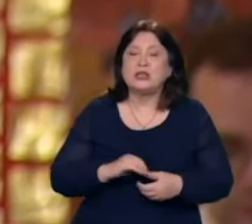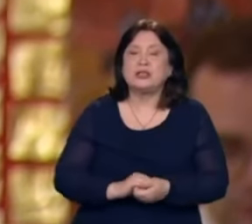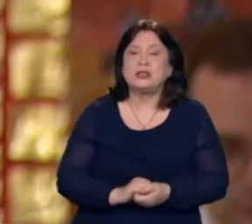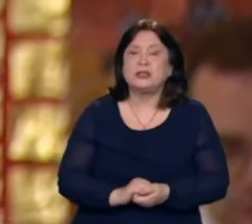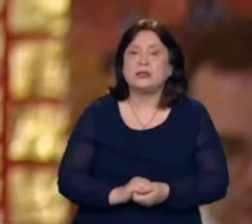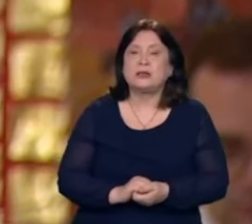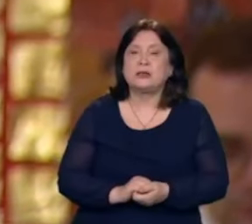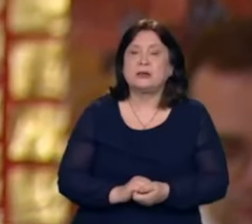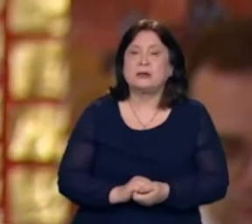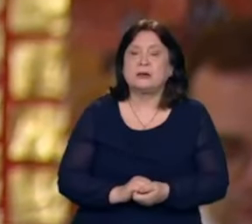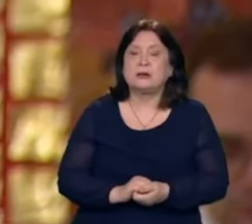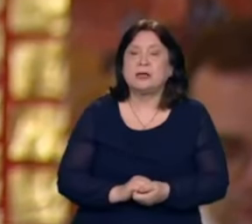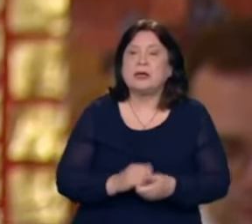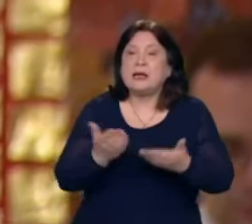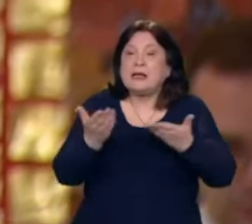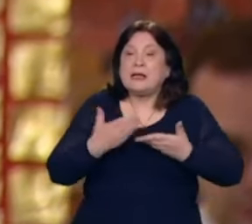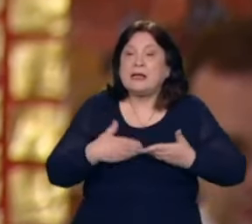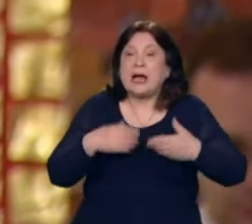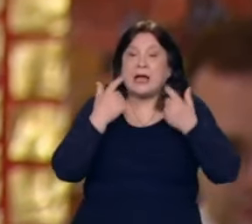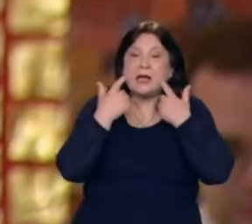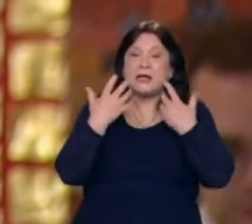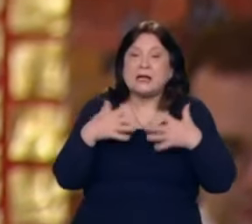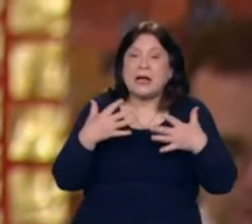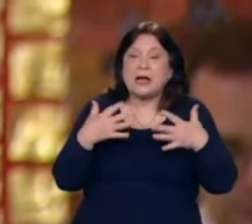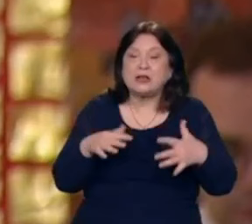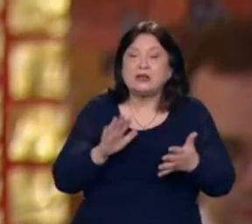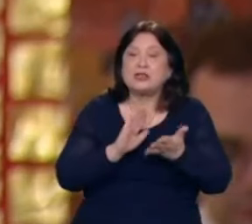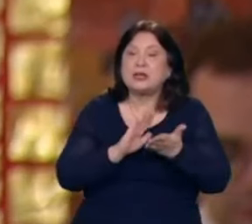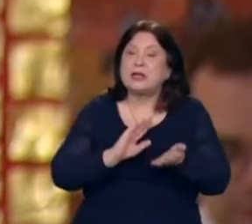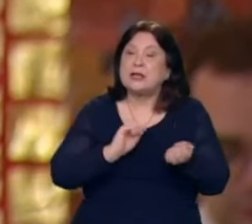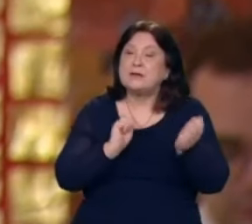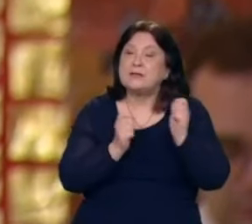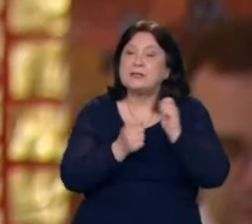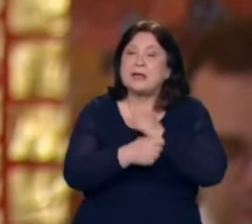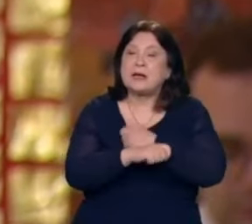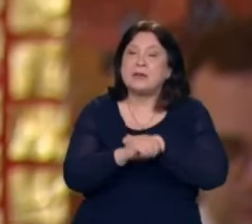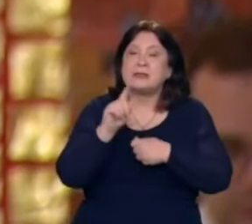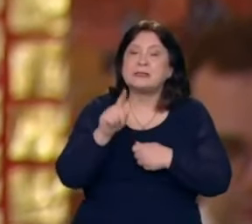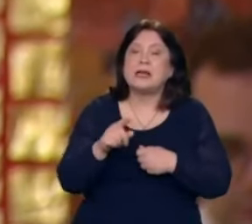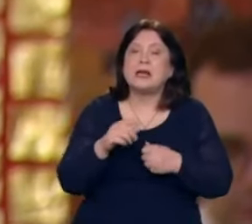cieszyć daj radość w zamian za dni twego